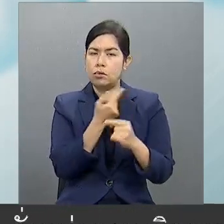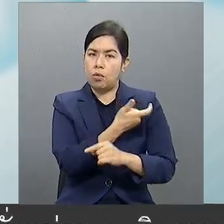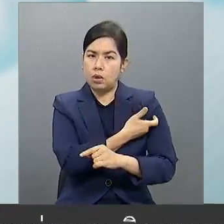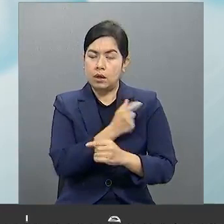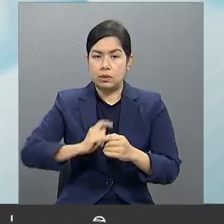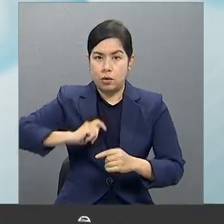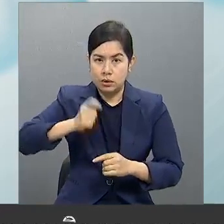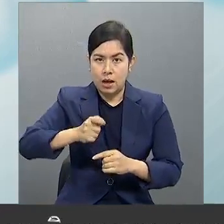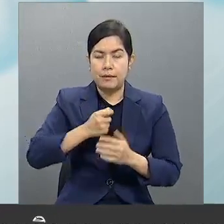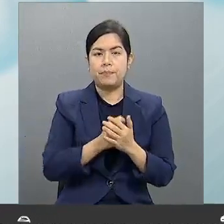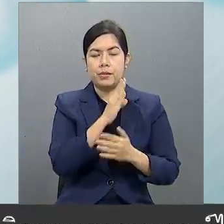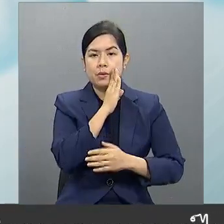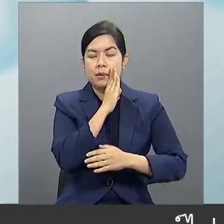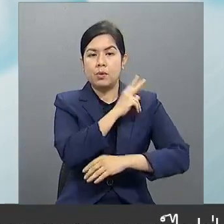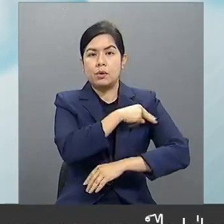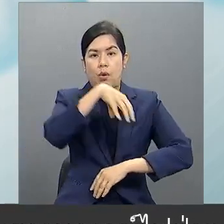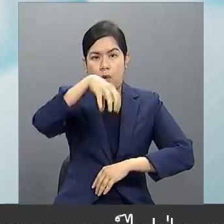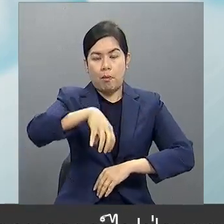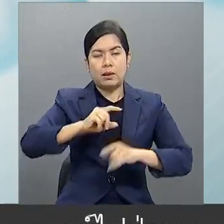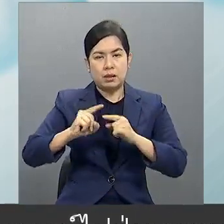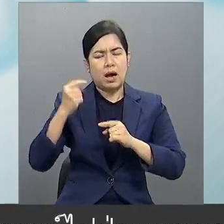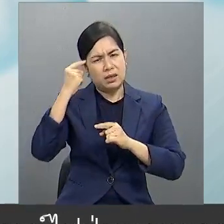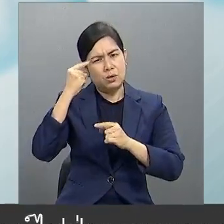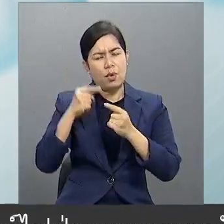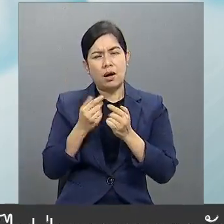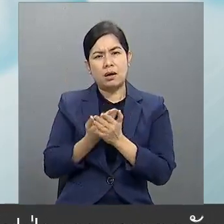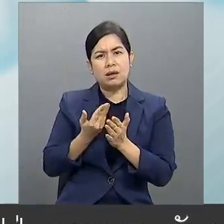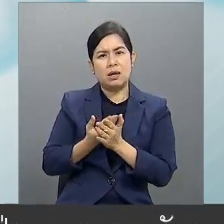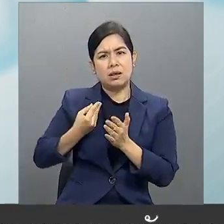คิดว่าจะได้กำไรจากการใช้วัคซีนหรอครับ